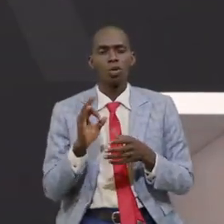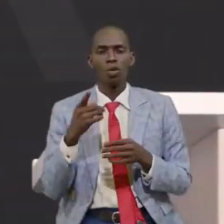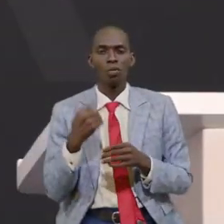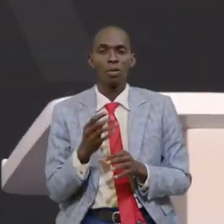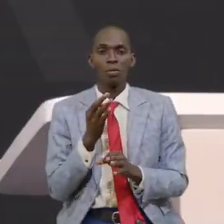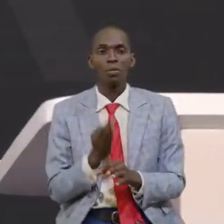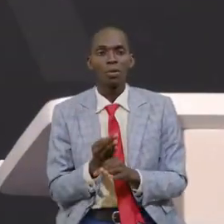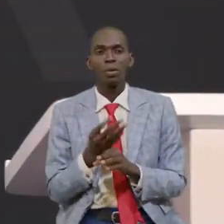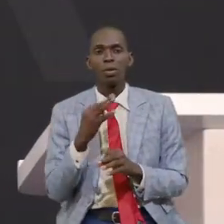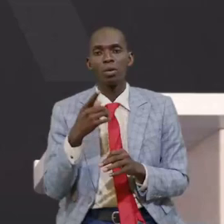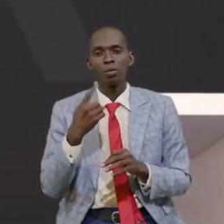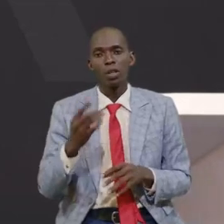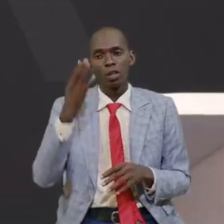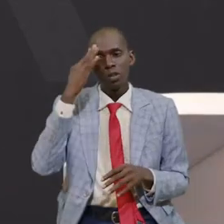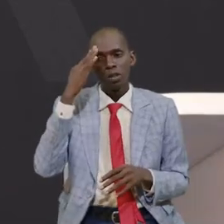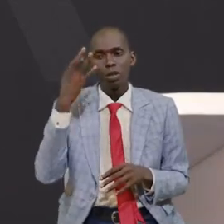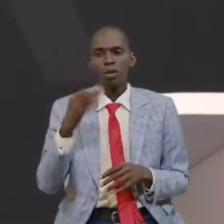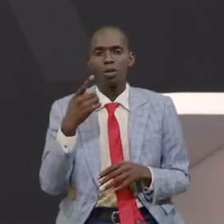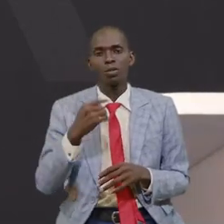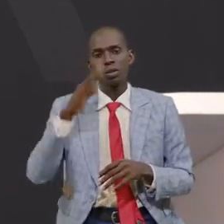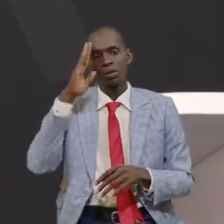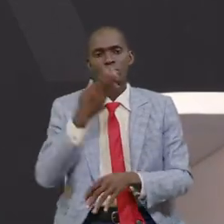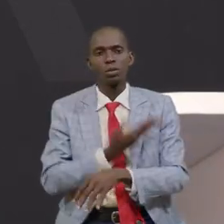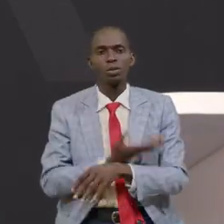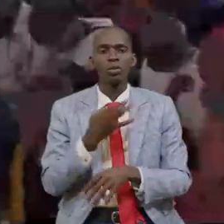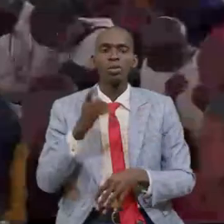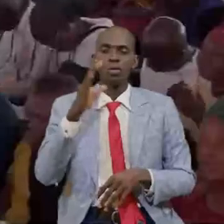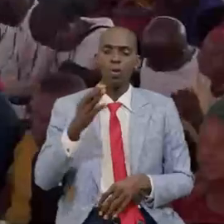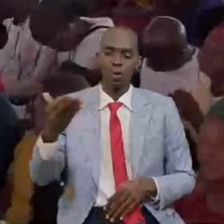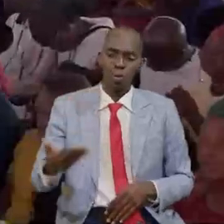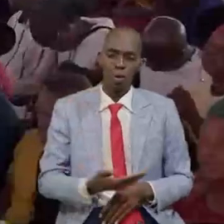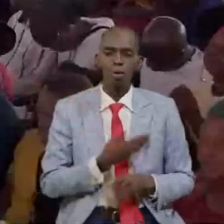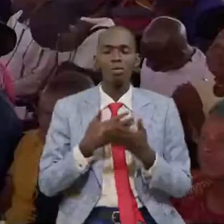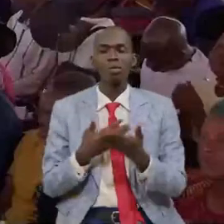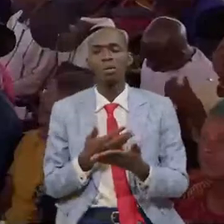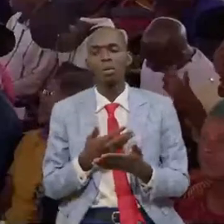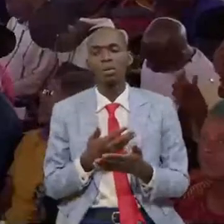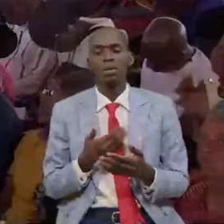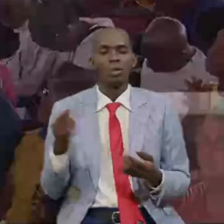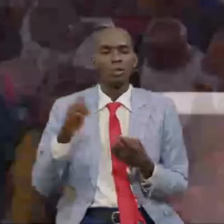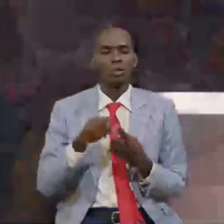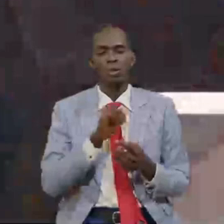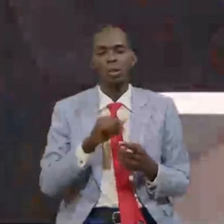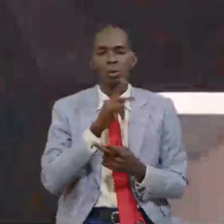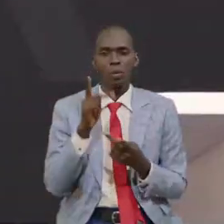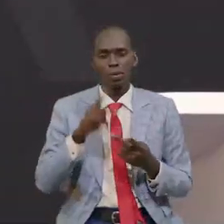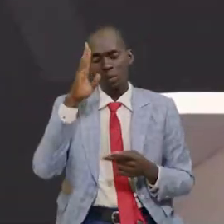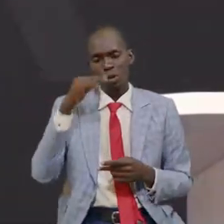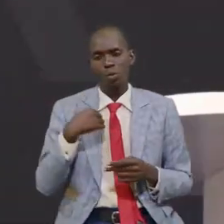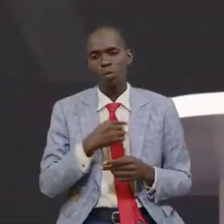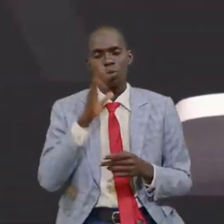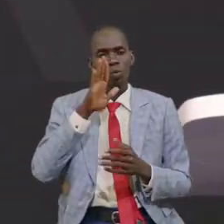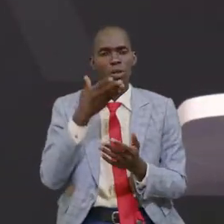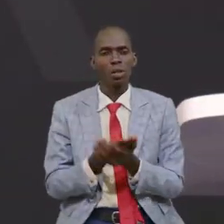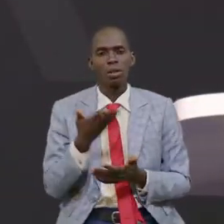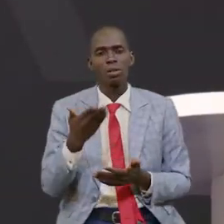la connaissance du Fils de Dieu. Nous y arriverons. À l'état d'homme fait, nous y arriverons. À